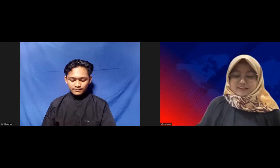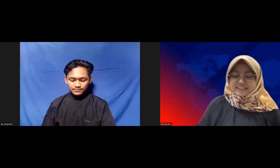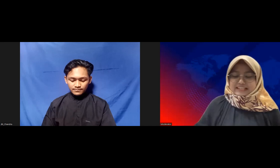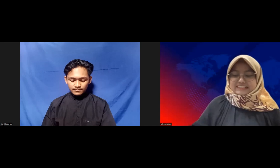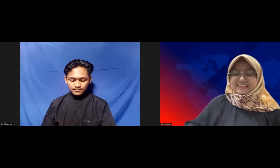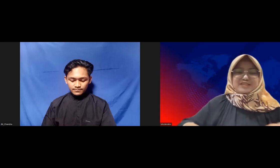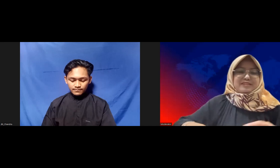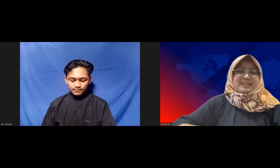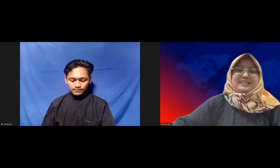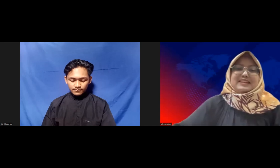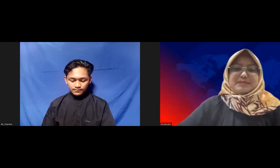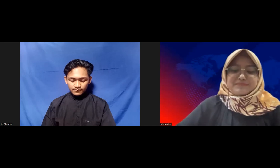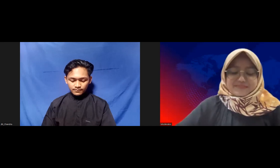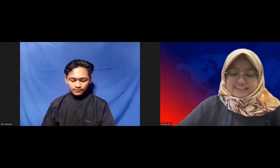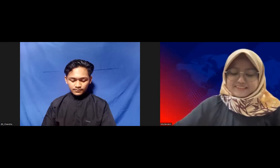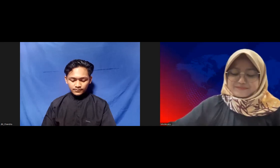Oke